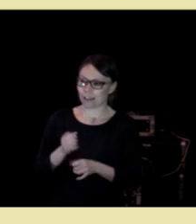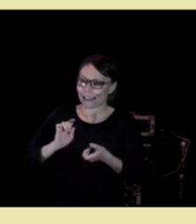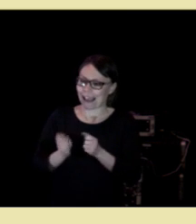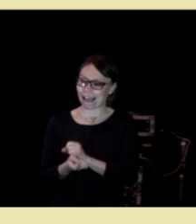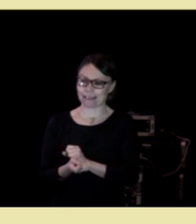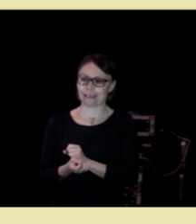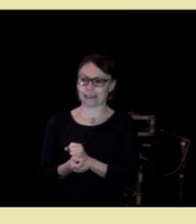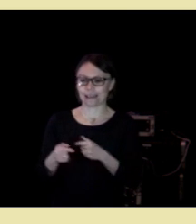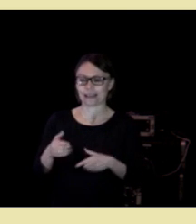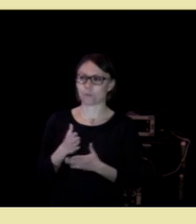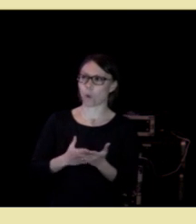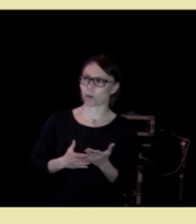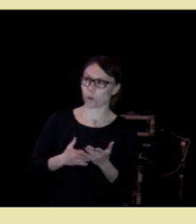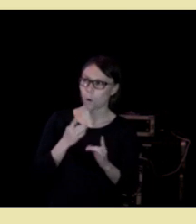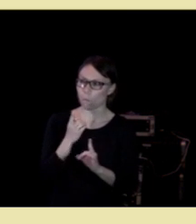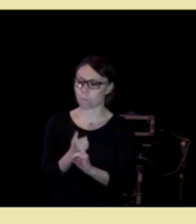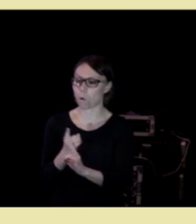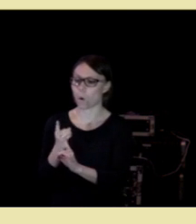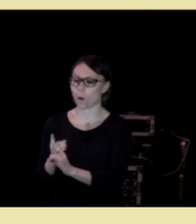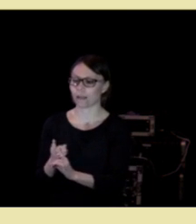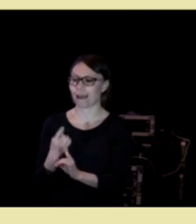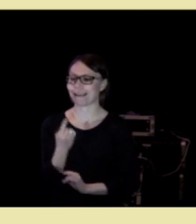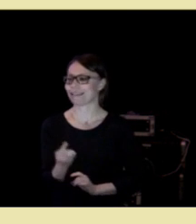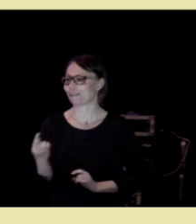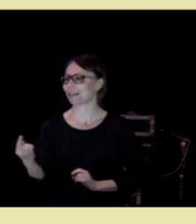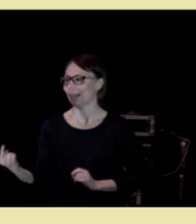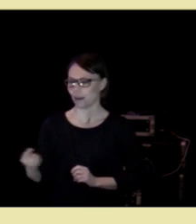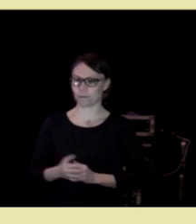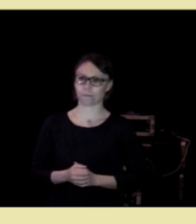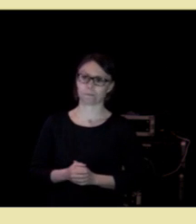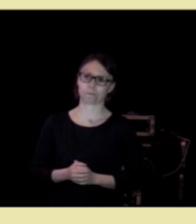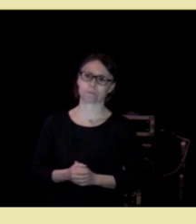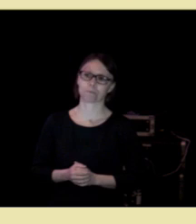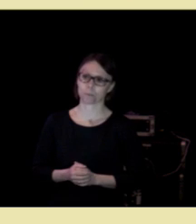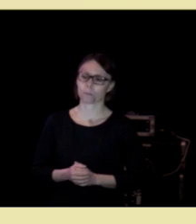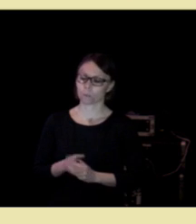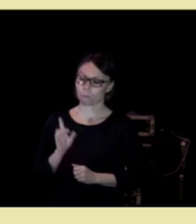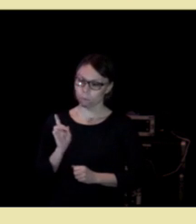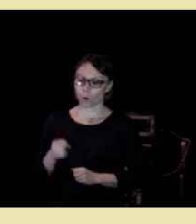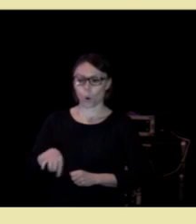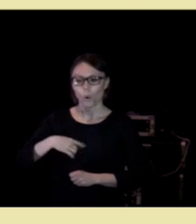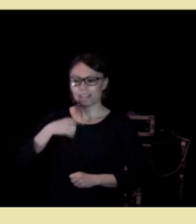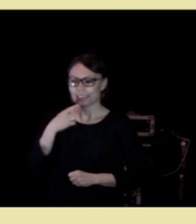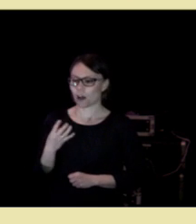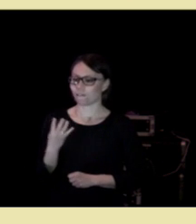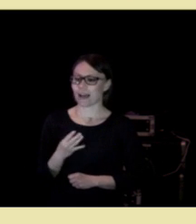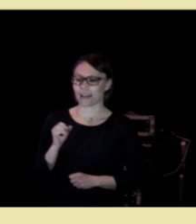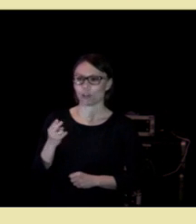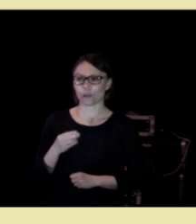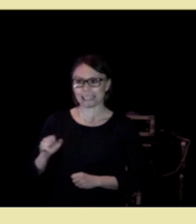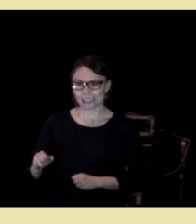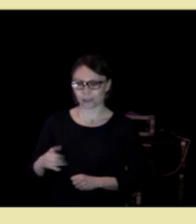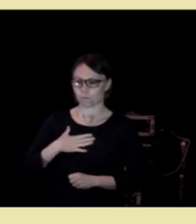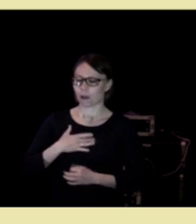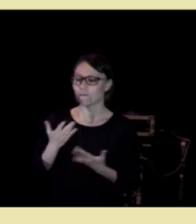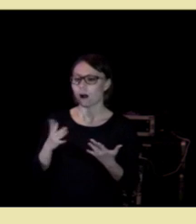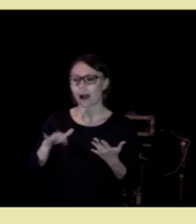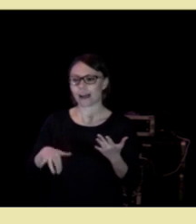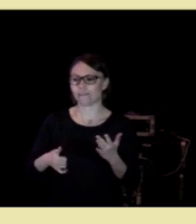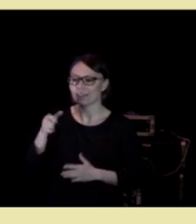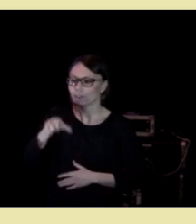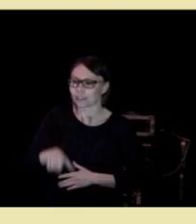denne måten å møte individer på. Og derfor så sa vi, 4. juni skal vi ha hva viktig for